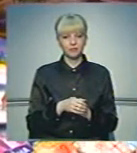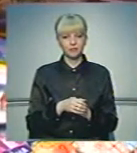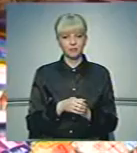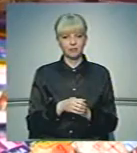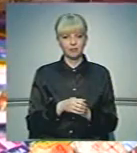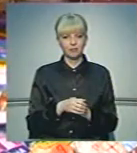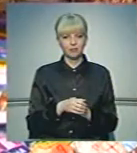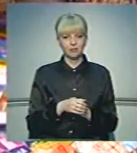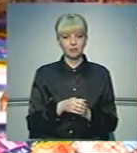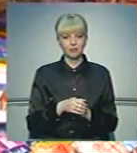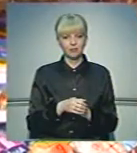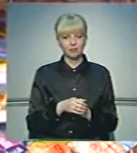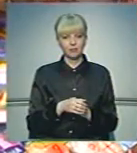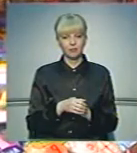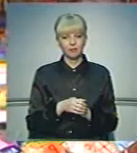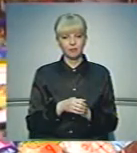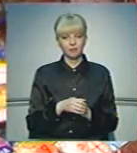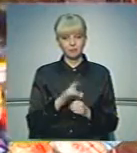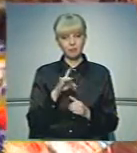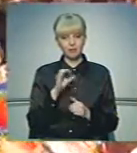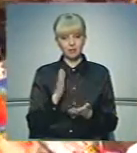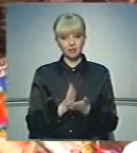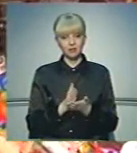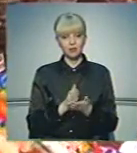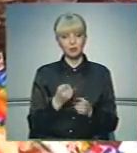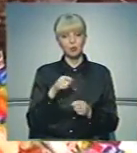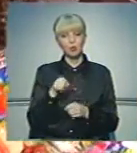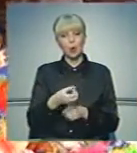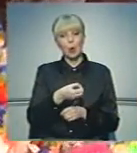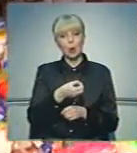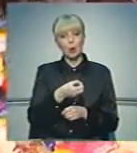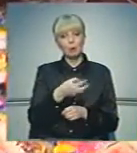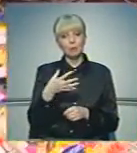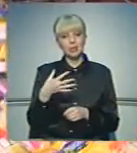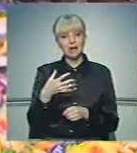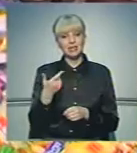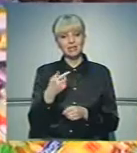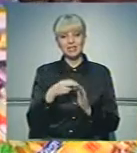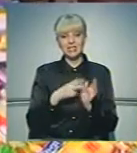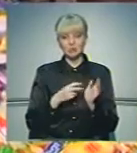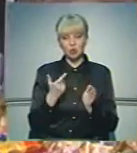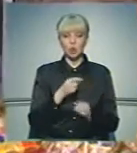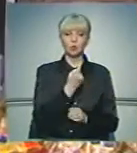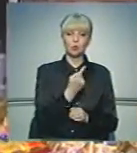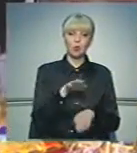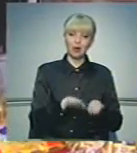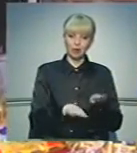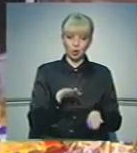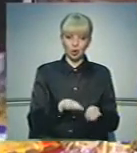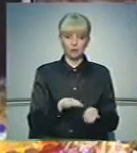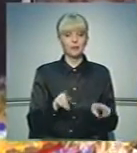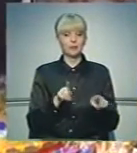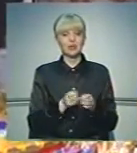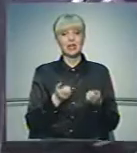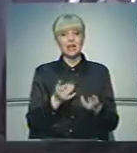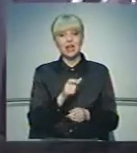Рис іде майже весь в одну ціну. Тому що тут 15-700 грам, тут кілограм. Отож,